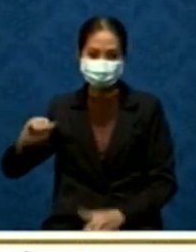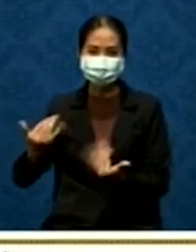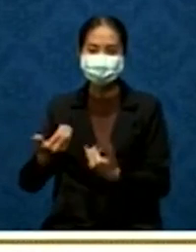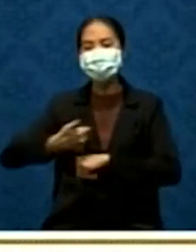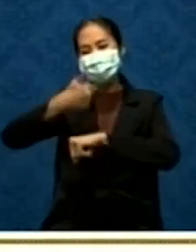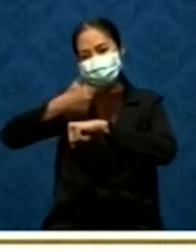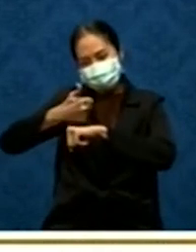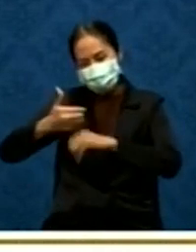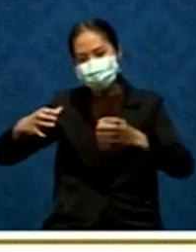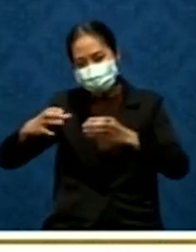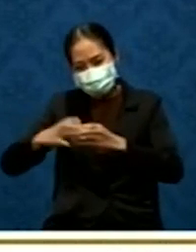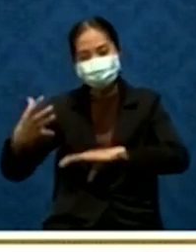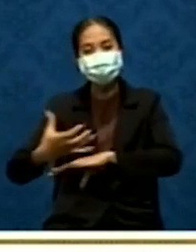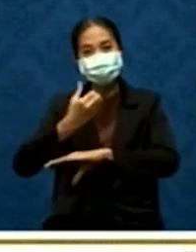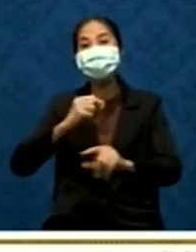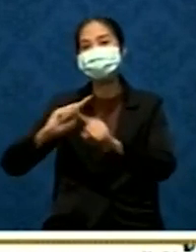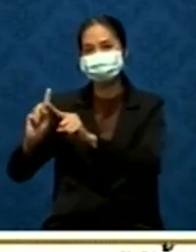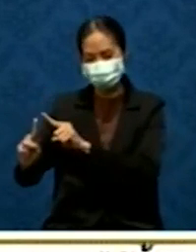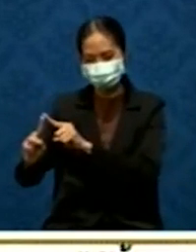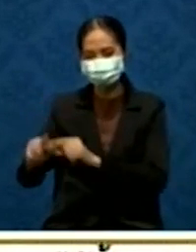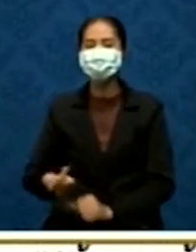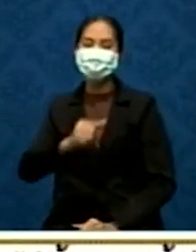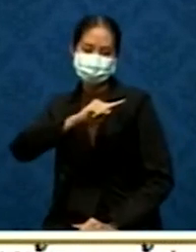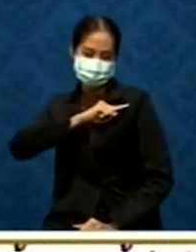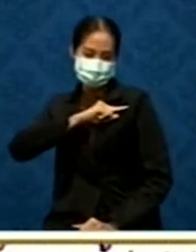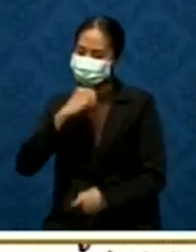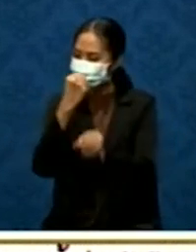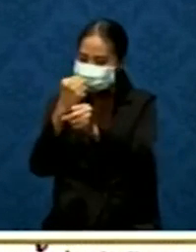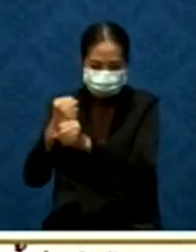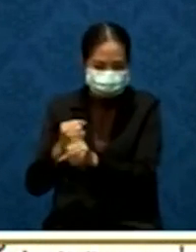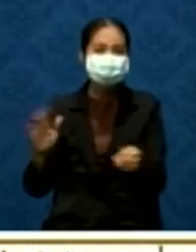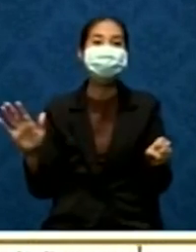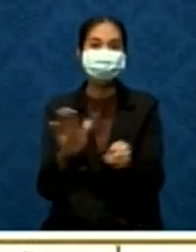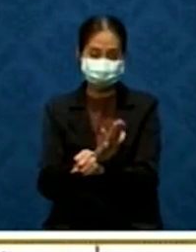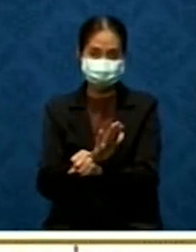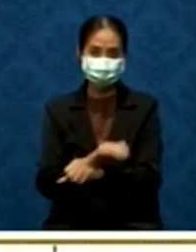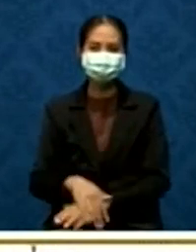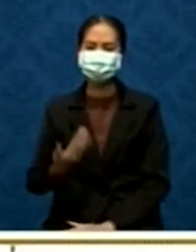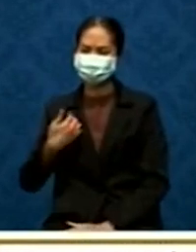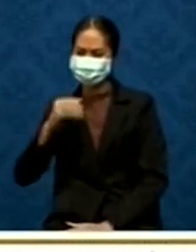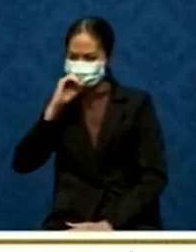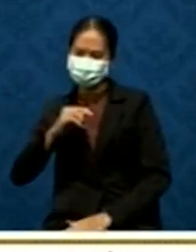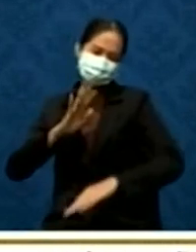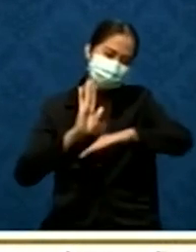องได้ทำหน้าที่อย่างดีนะซึ่งได้จี้ไปตรงจุด